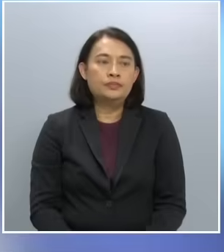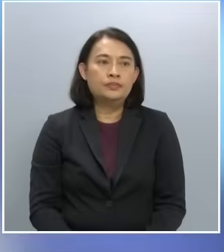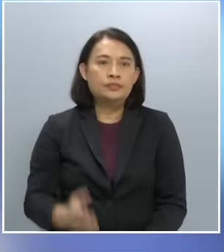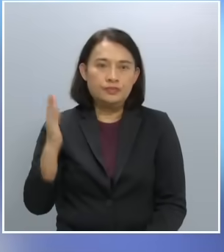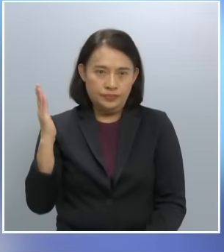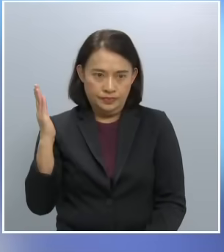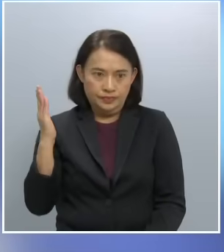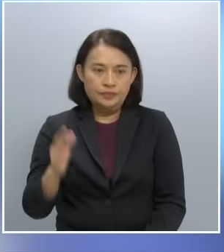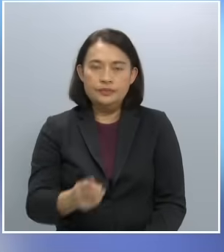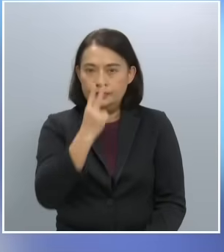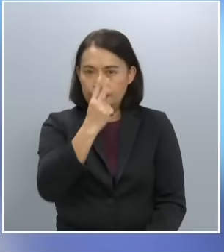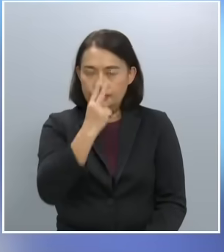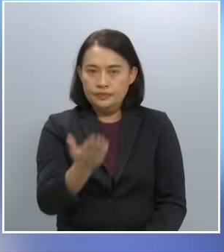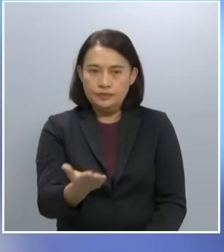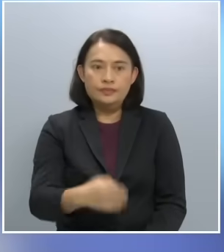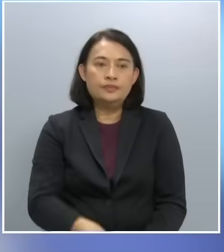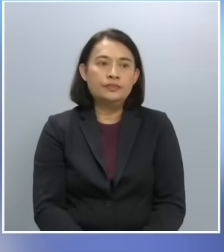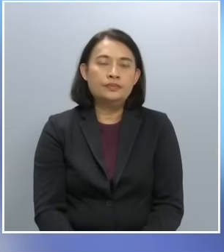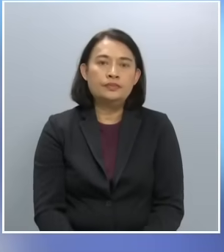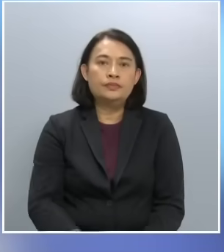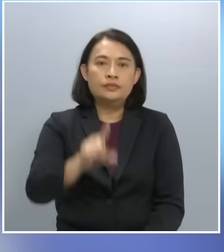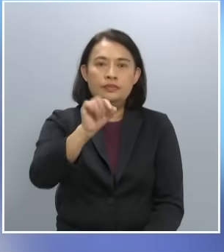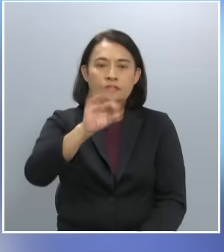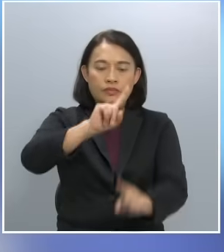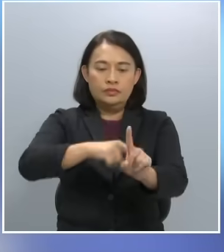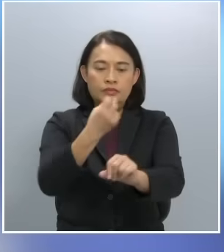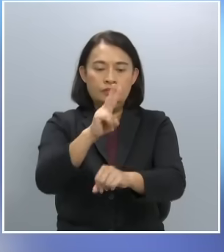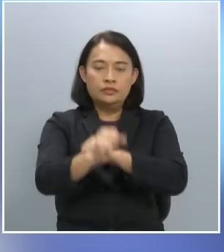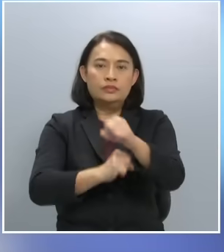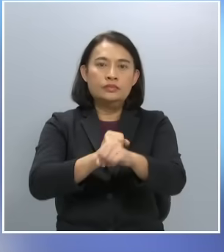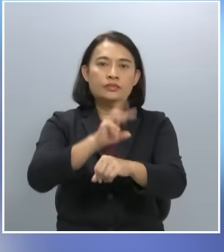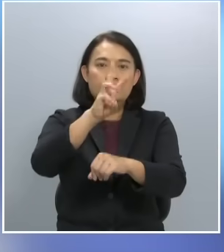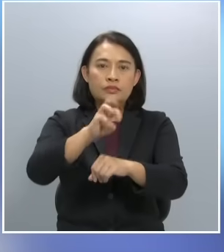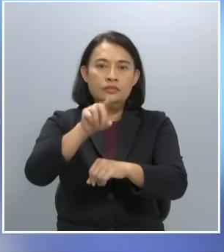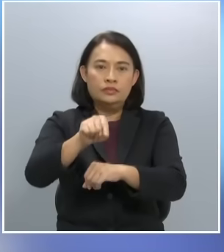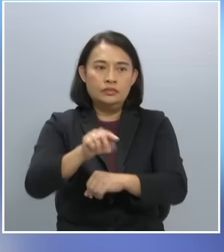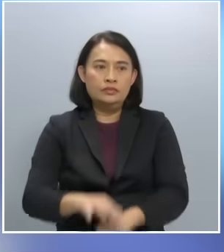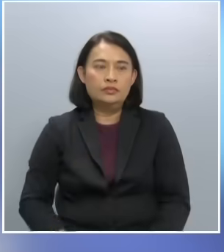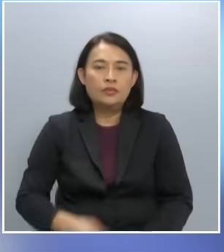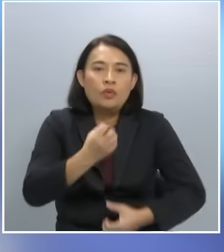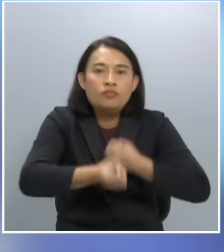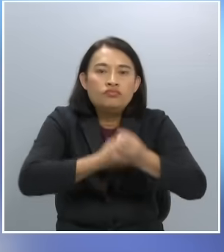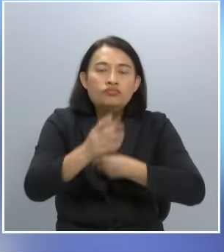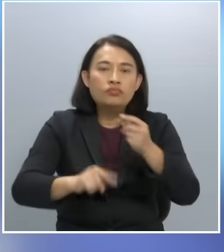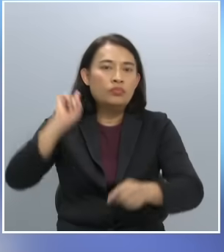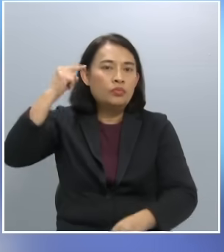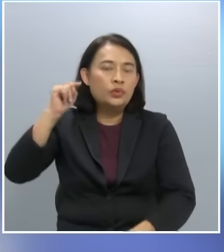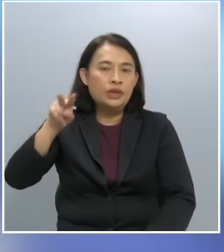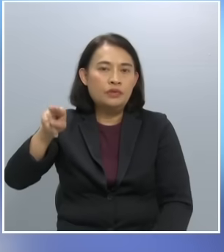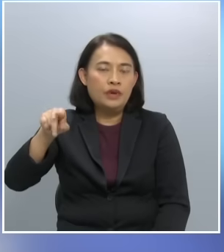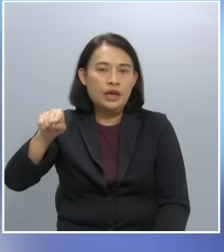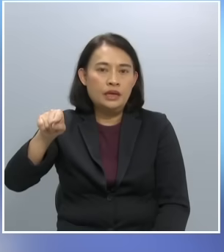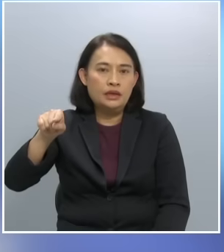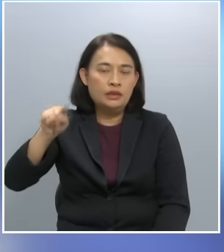คุณผู้ชมครับเดี๋ยวลองไปดูหน่อยนะครับคือวันที่ 29ธันวาคมปี 66นะฮะคือเธอระบายมาแบบนี้ครับบอกว่าแฟนพี่สาวหรูเนี่ยโทรมาหา